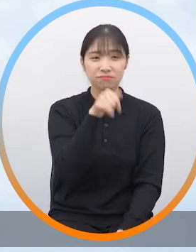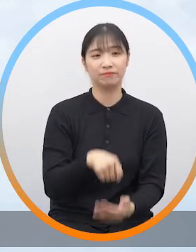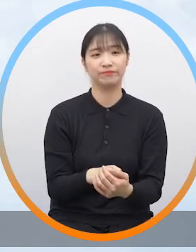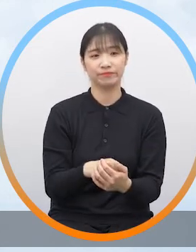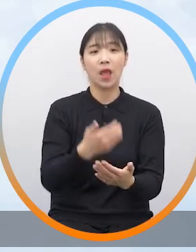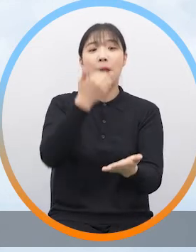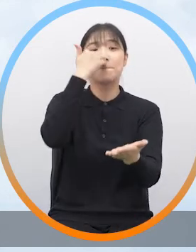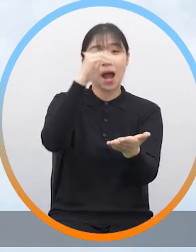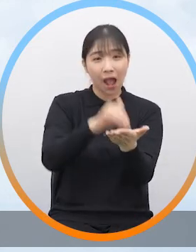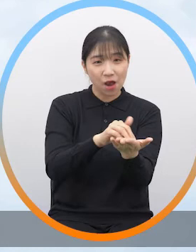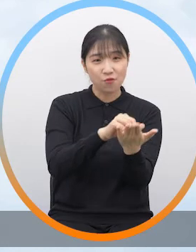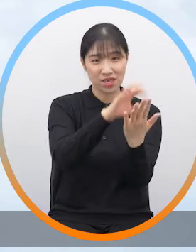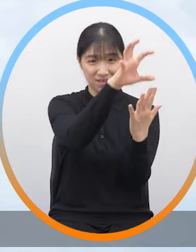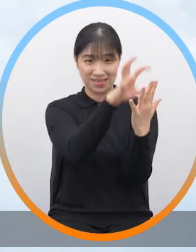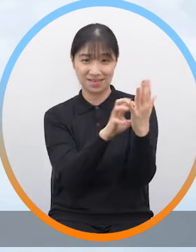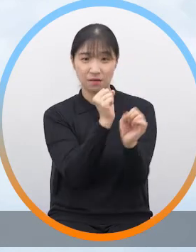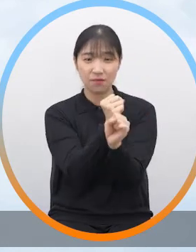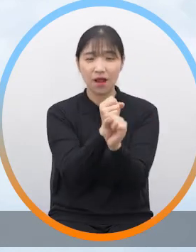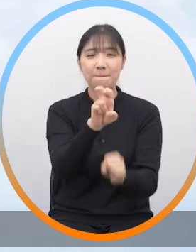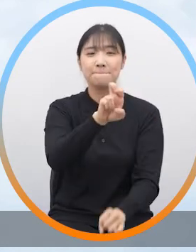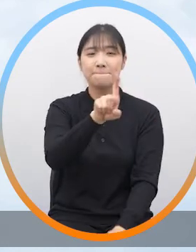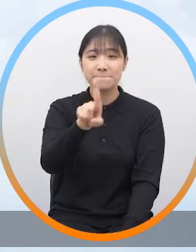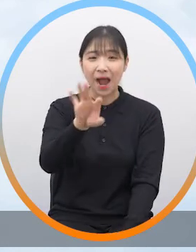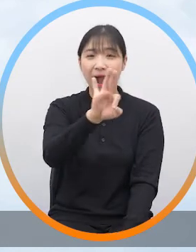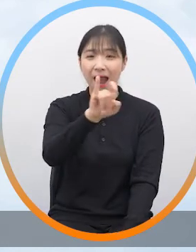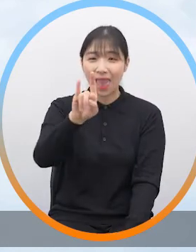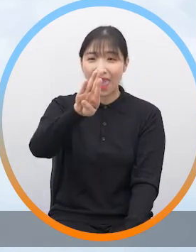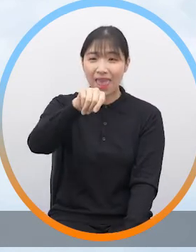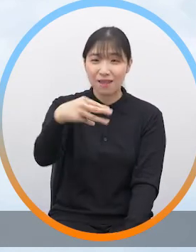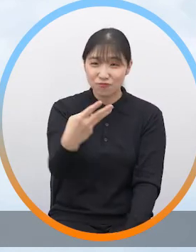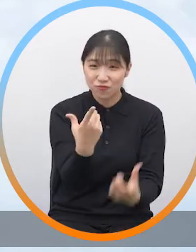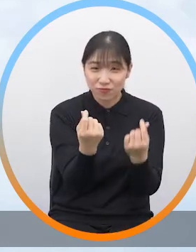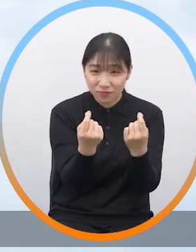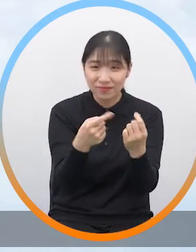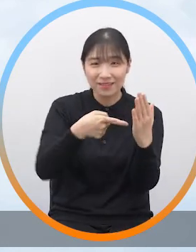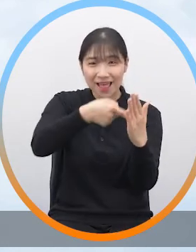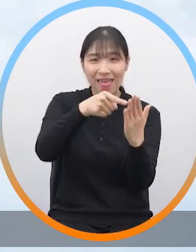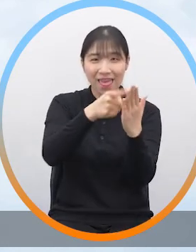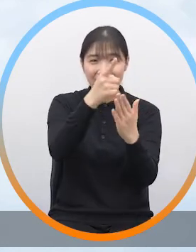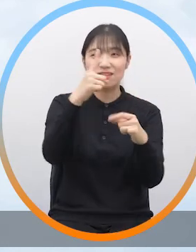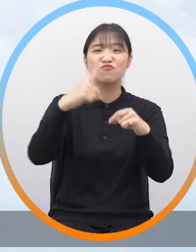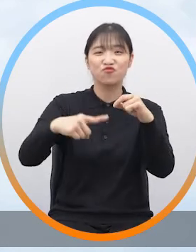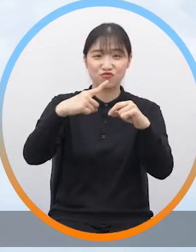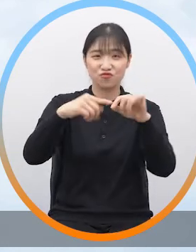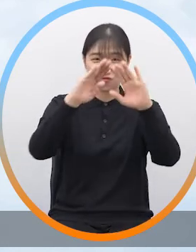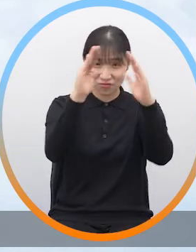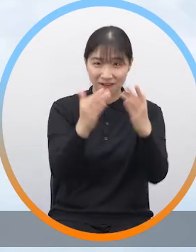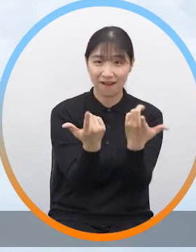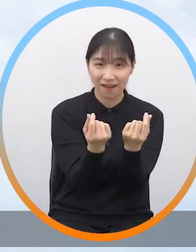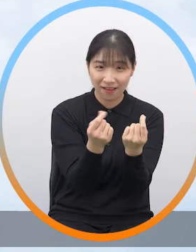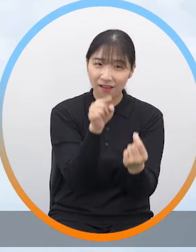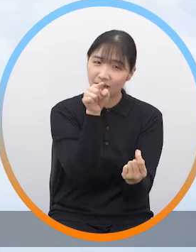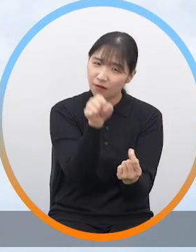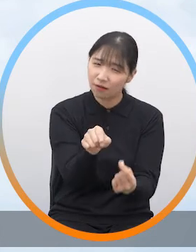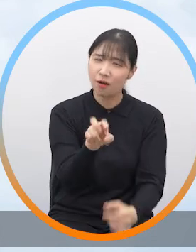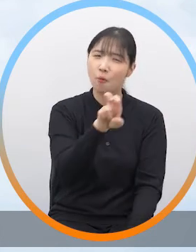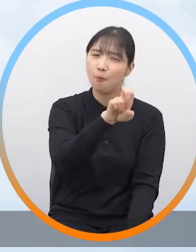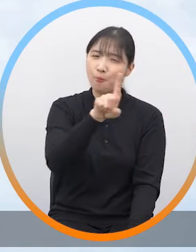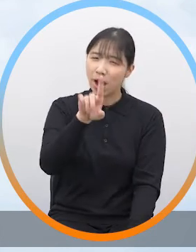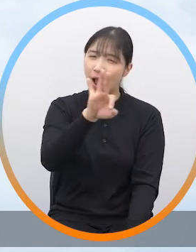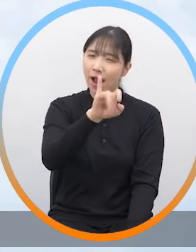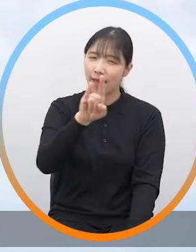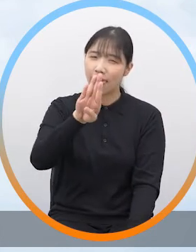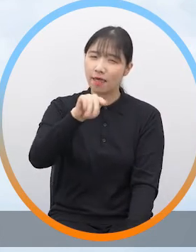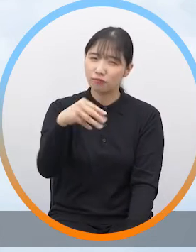자, 보통 바위에 새긴 것을 우리가 마예불이라고 그러죠. 새기는 불상. 그래서 이것 같은 경우에는